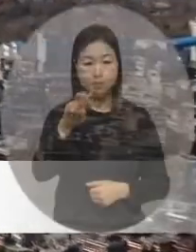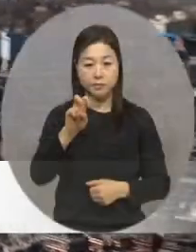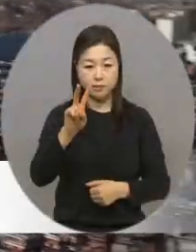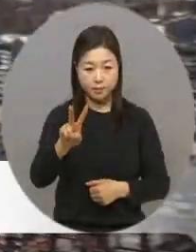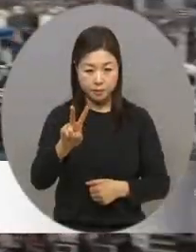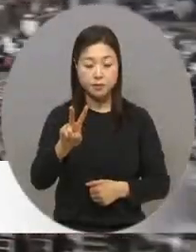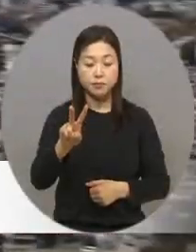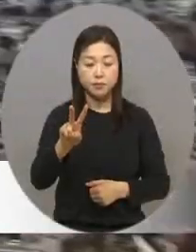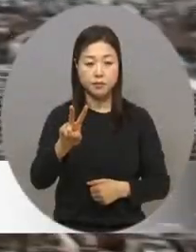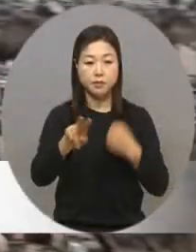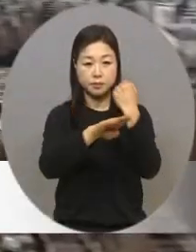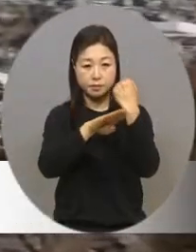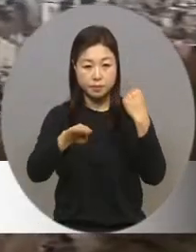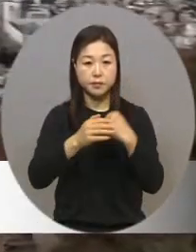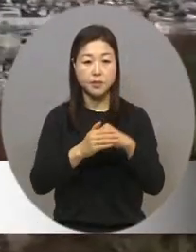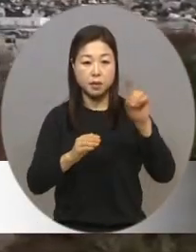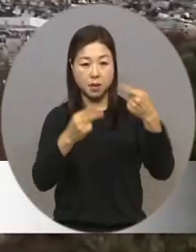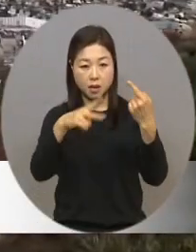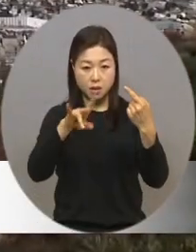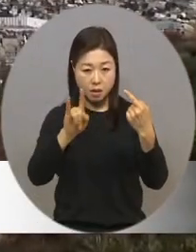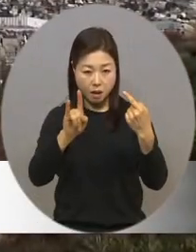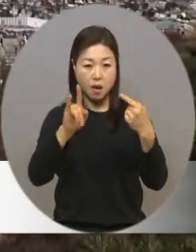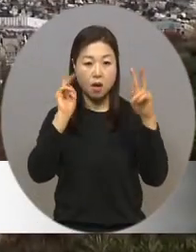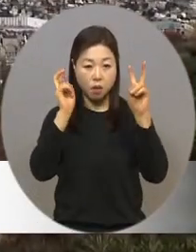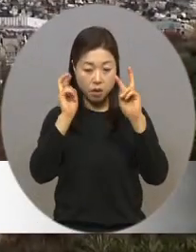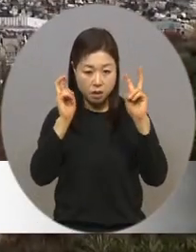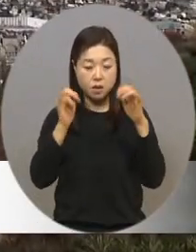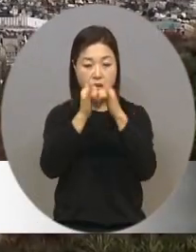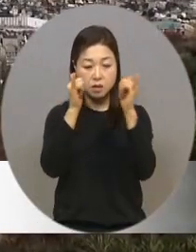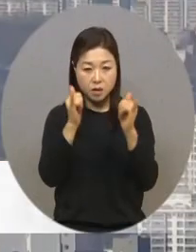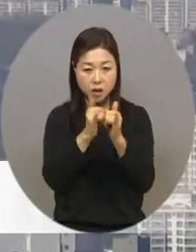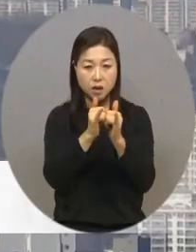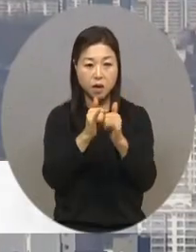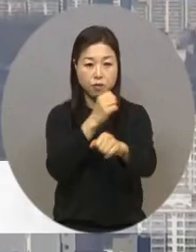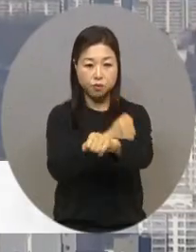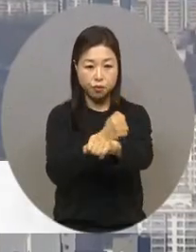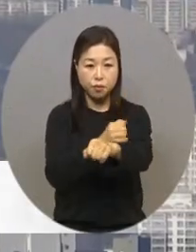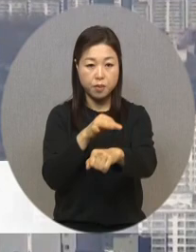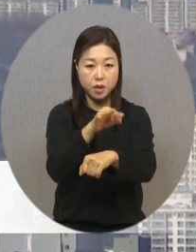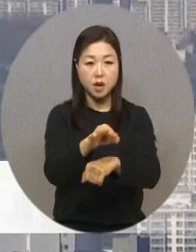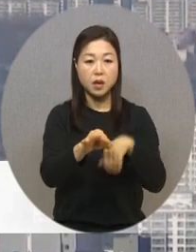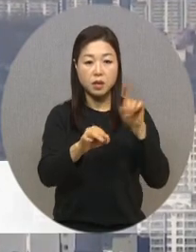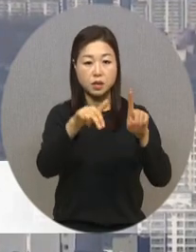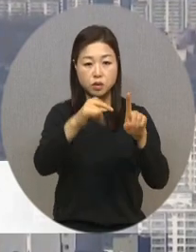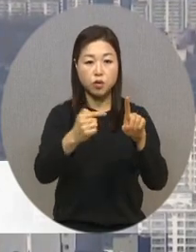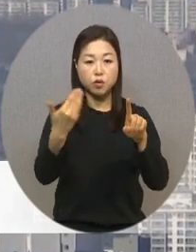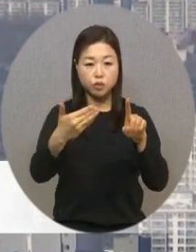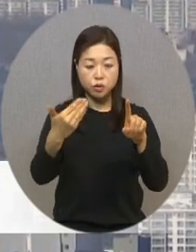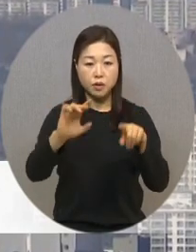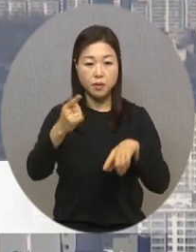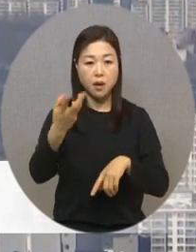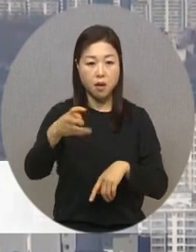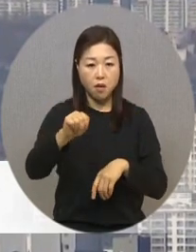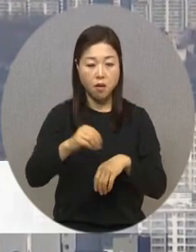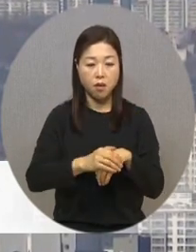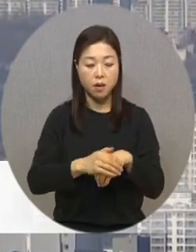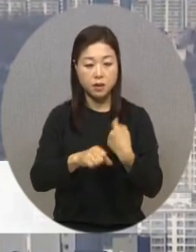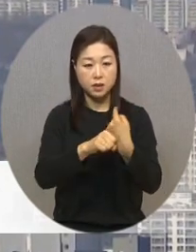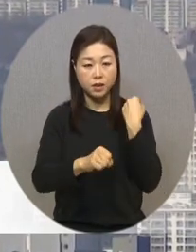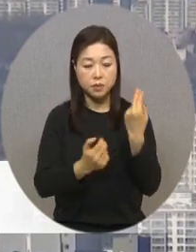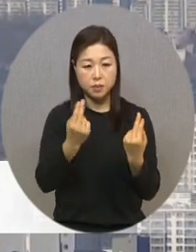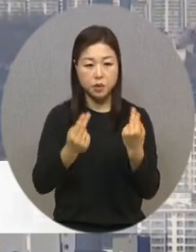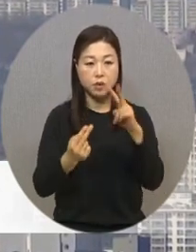2022년 기준 우리나라 100대 기업의 사회공헌 지출 규모가 1조 9,100억 원으로 전년보다 22% 증가한